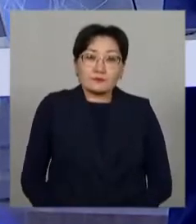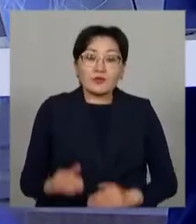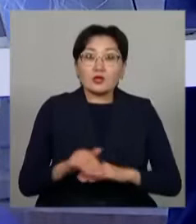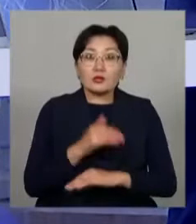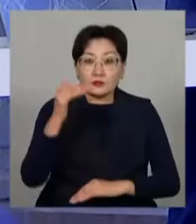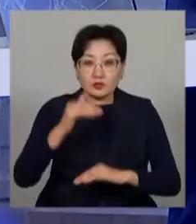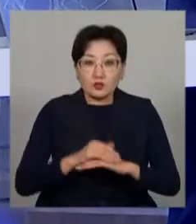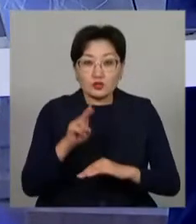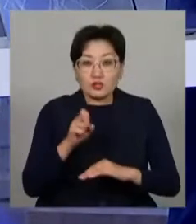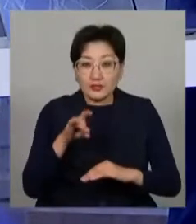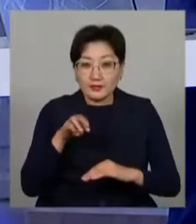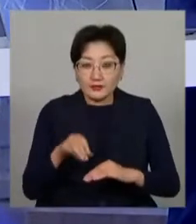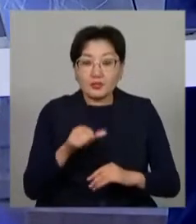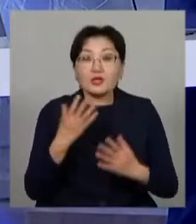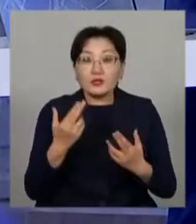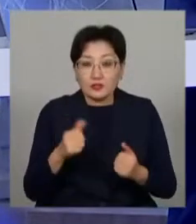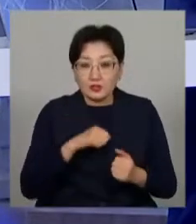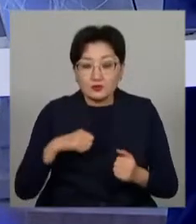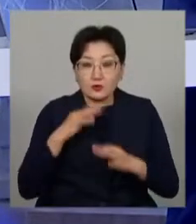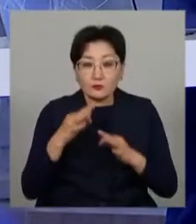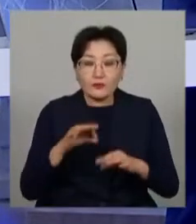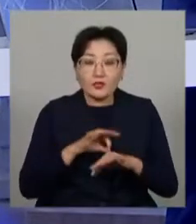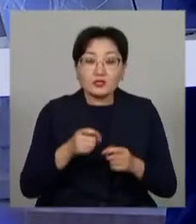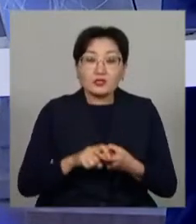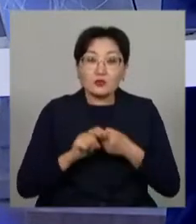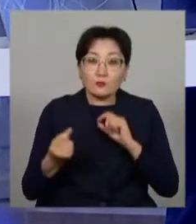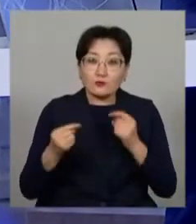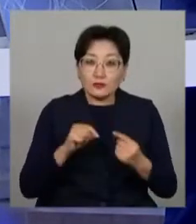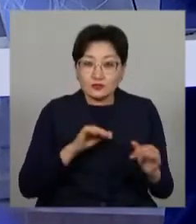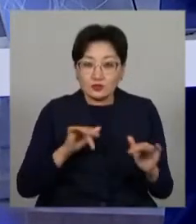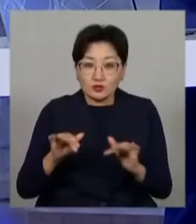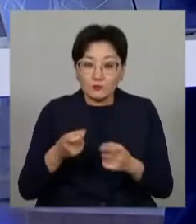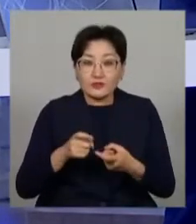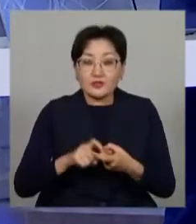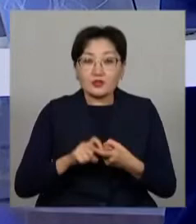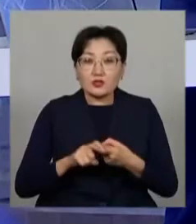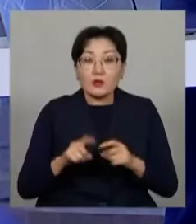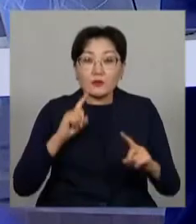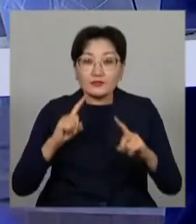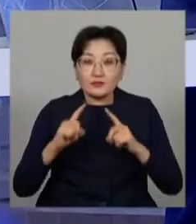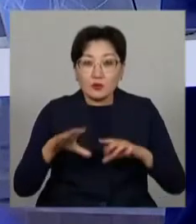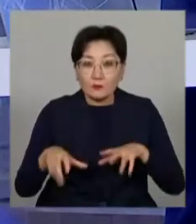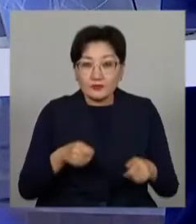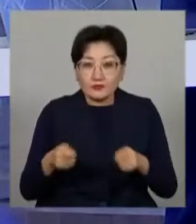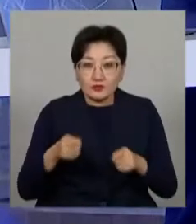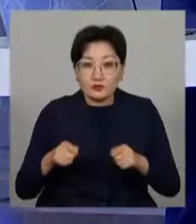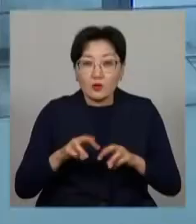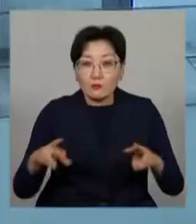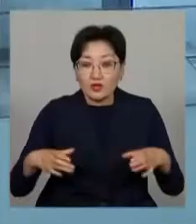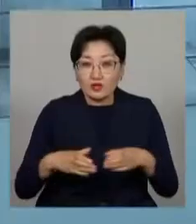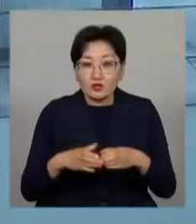Қайырлы кеш, Қайрат, я өзің айтқандай, коронавирус індетіне қарсы іс-қимыл жөніндегі отырыста президент үкімет